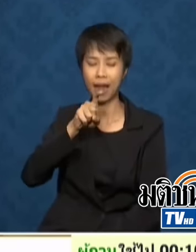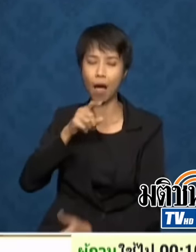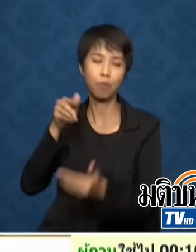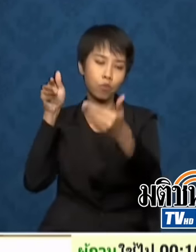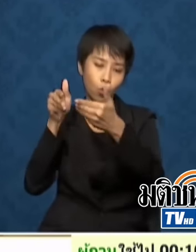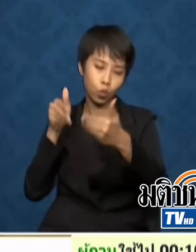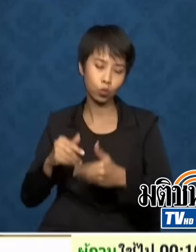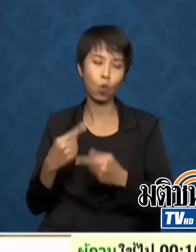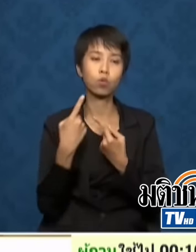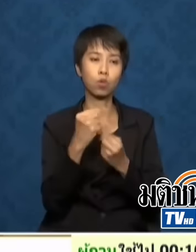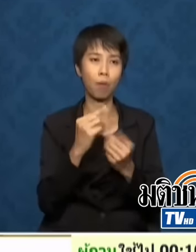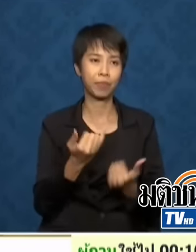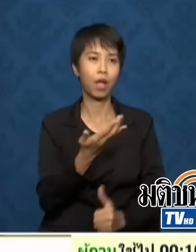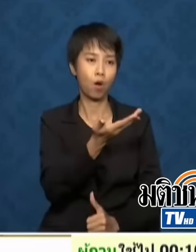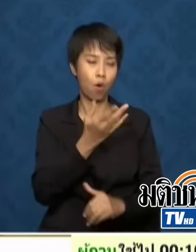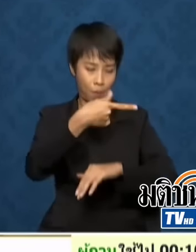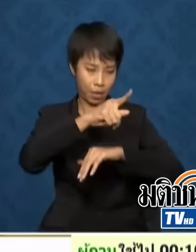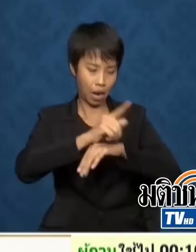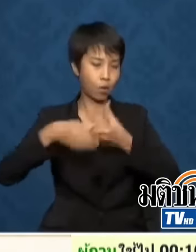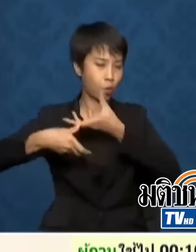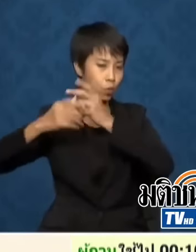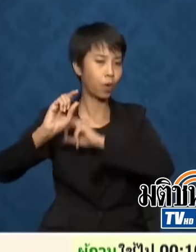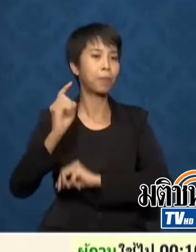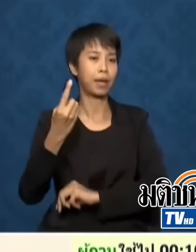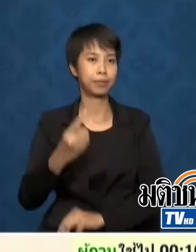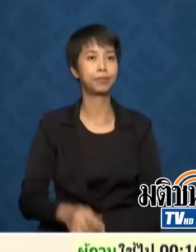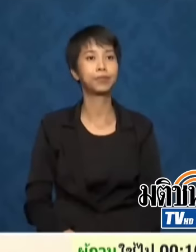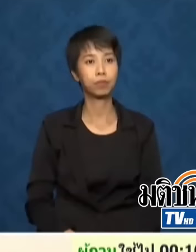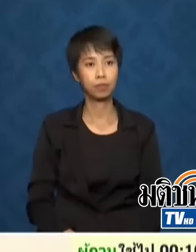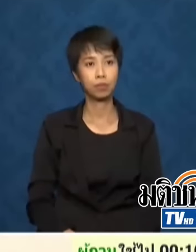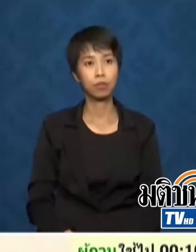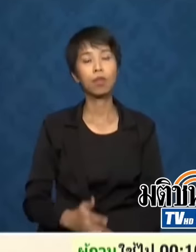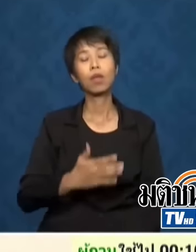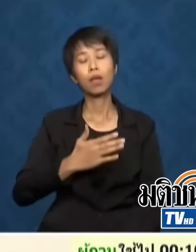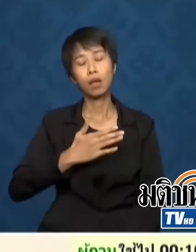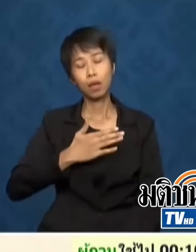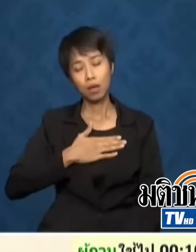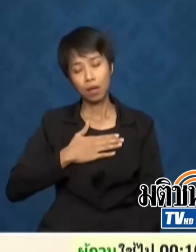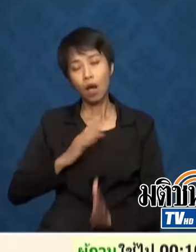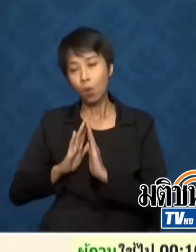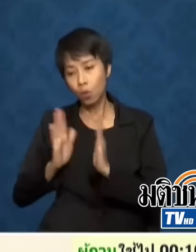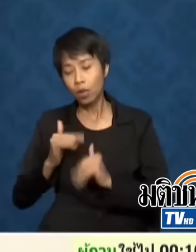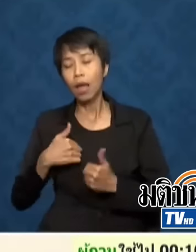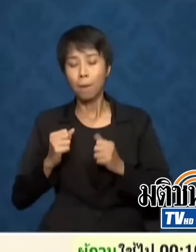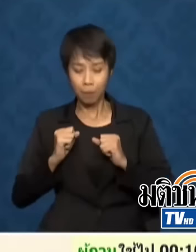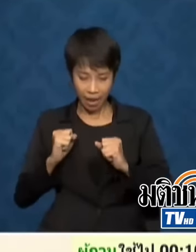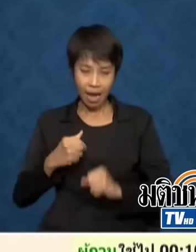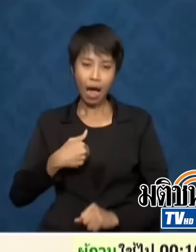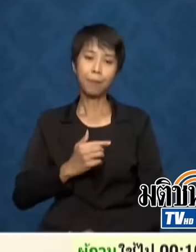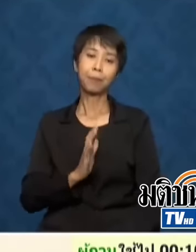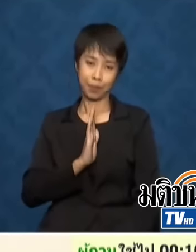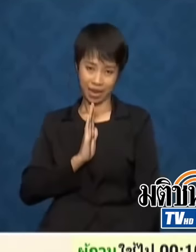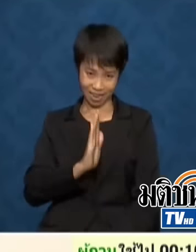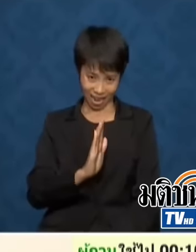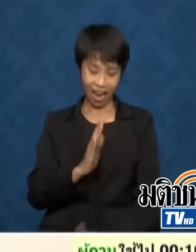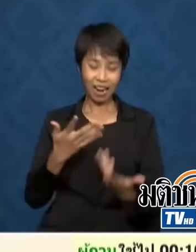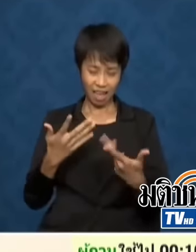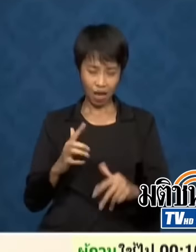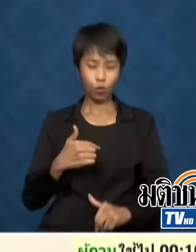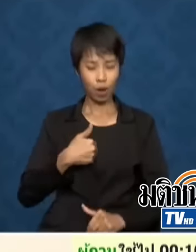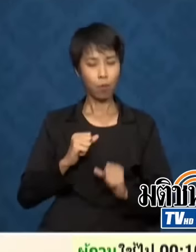ให้ทบทวนอีกครั้งนะครับขอบคุณคร ับขอบพระคุณครับผมพยายามที่จะทำหน้าที่เป็นกลางแต่ขณะเดียวกันผมก็ต้